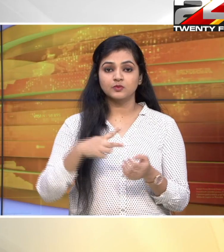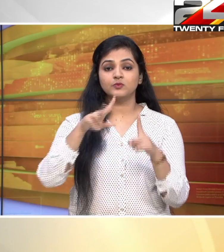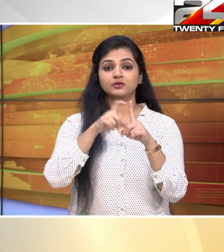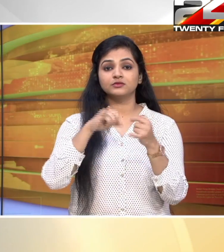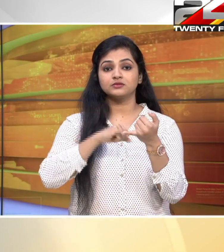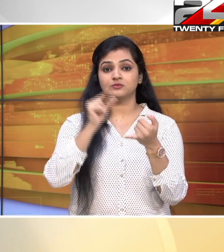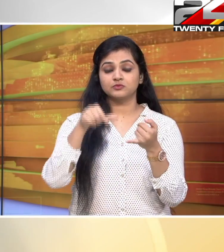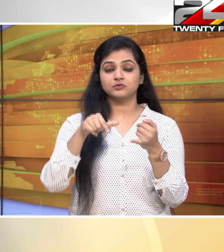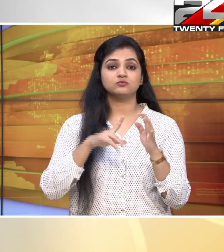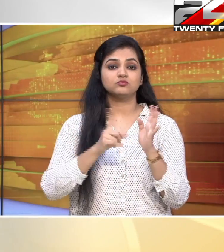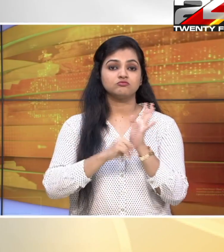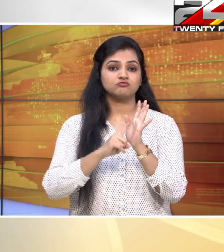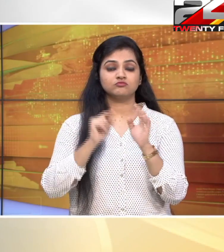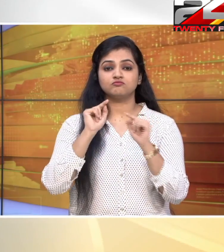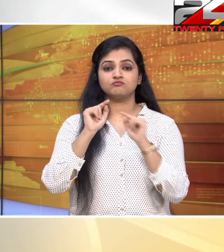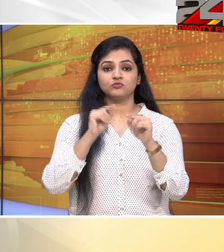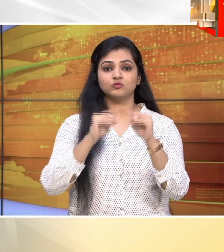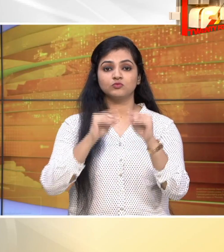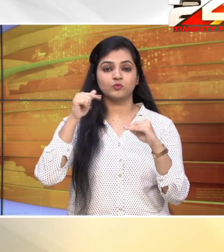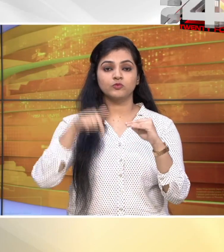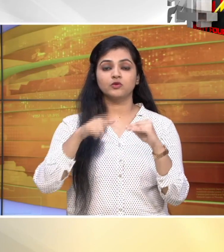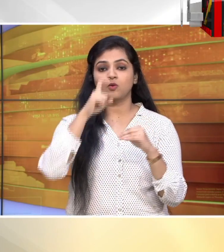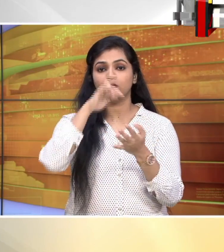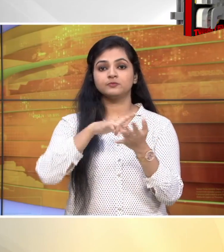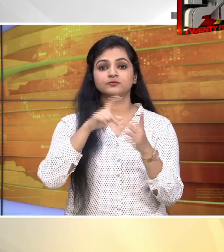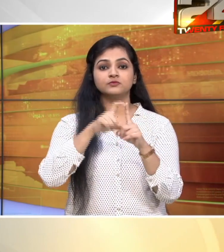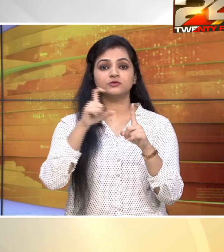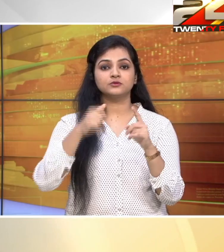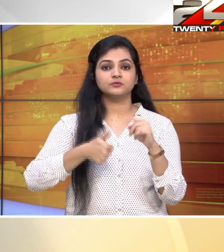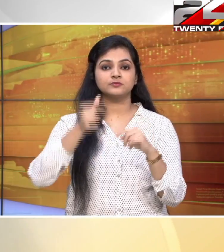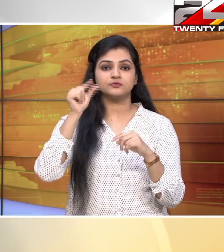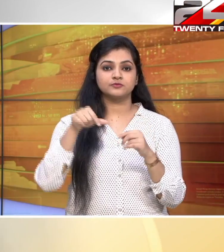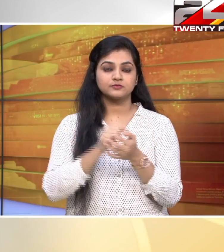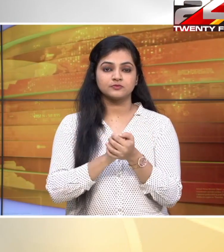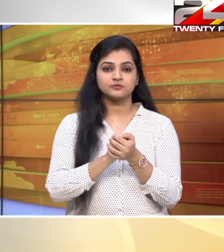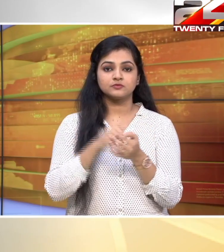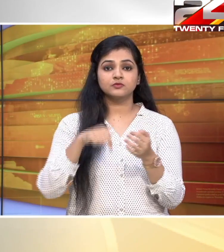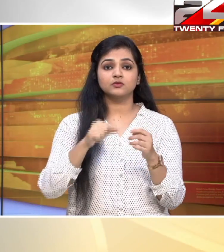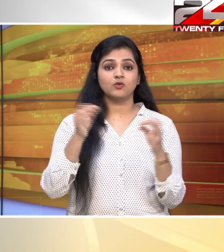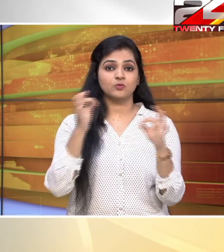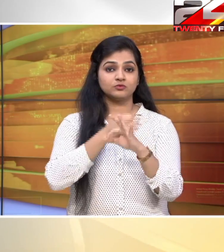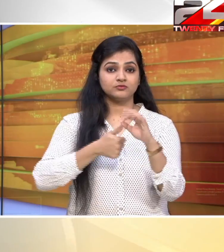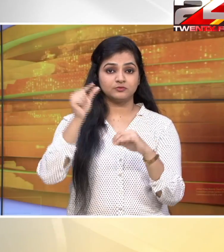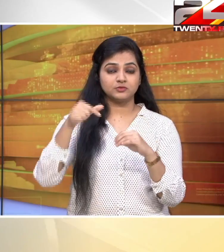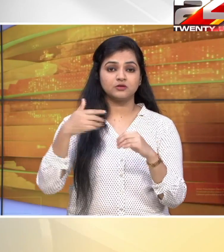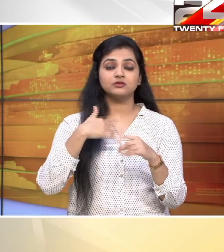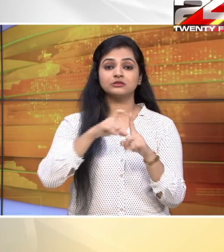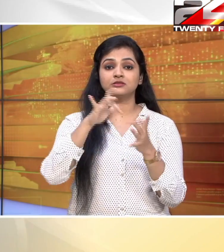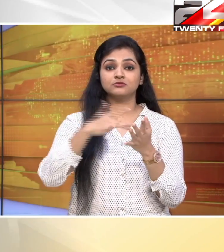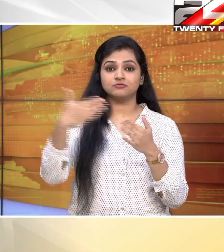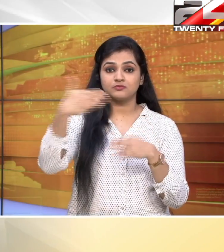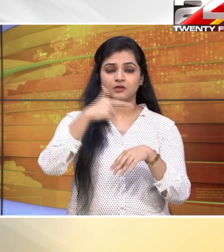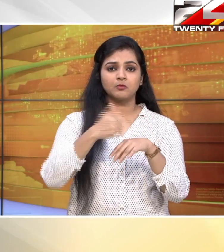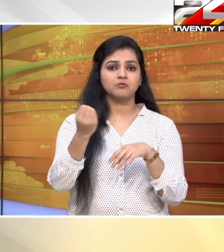വി ഡി സതീശനെതിരെ പരസ്യ വിമർശനവുമായി കോട്ടയം ഡി സി സി പ്രസിഡന്റ് നാട്ടകം സുരേഷ്. പ്രതിപക്ഷ നേതാവ് ജില്ലയിലെത്തുമ്പോൾ തന്നെ അറിയിക്കാറില്ല